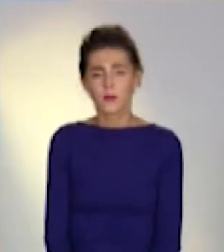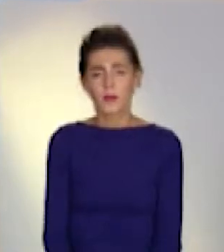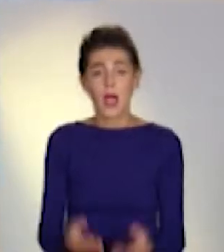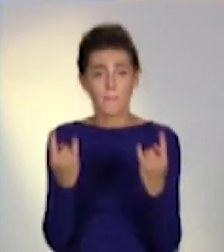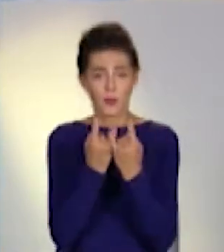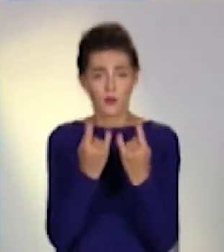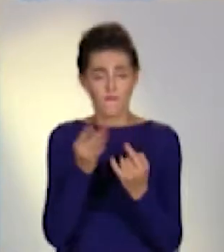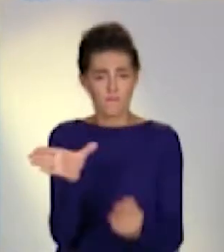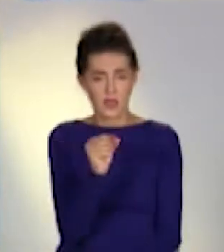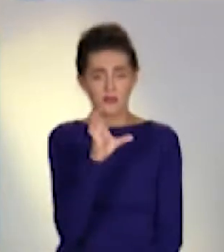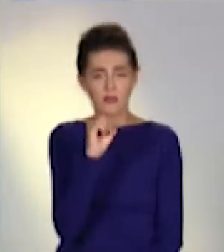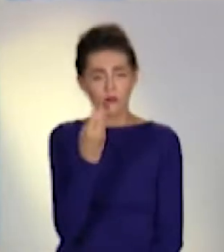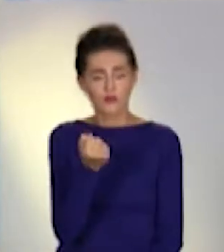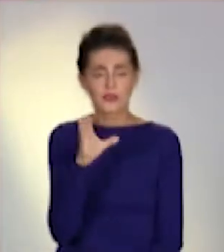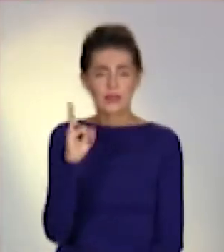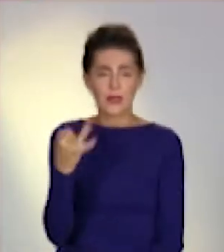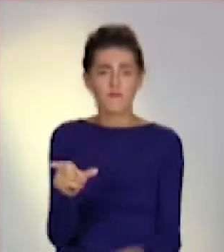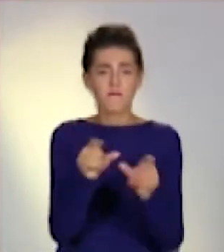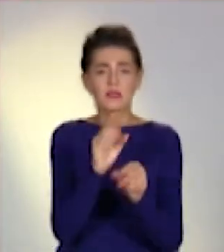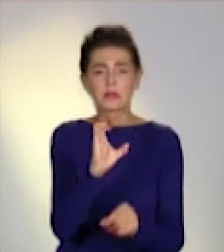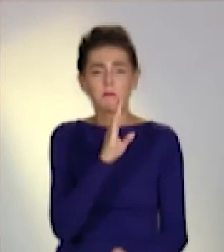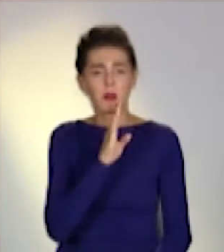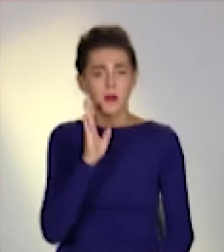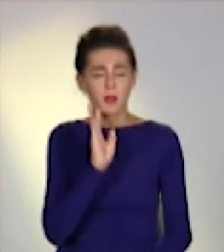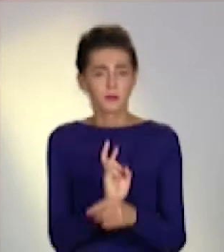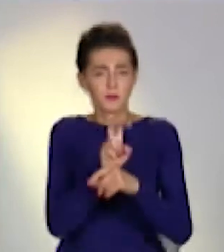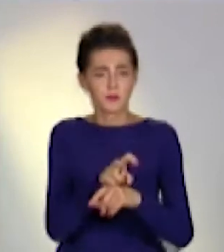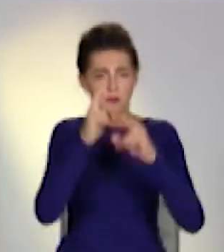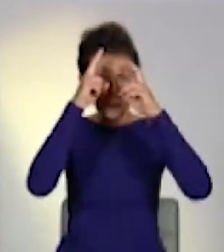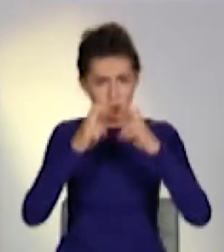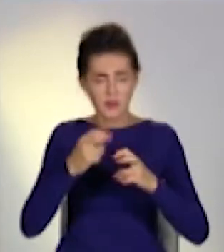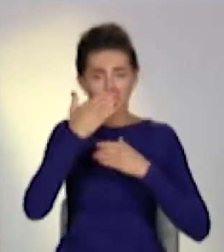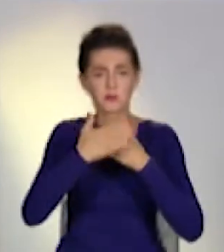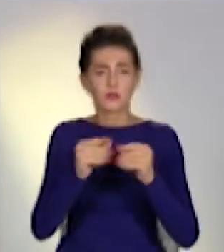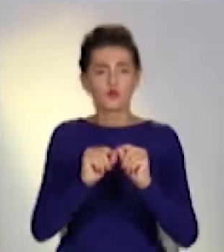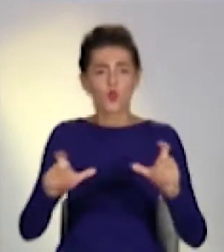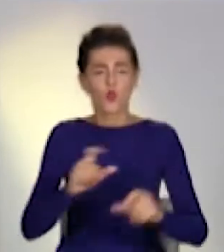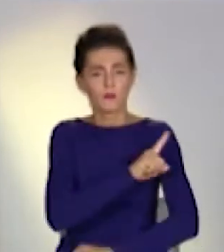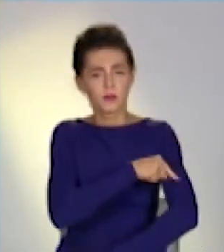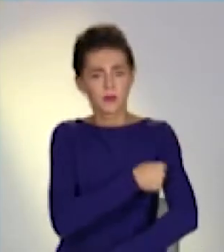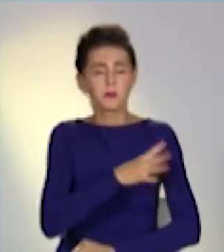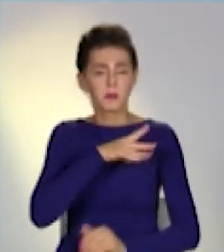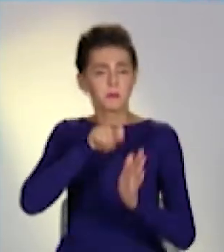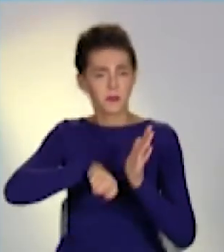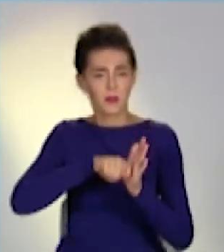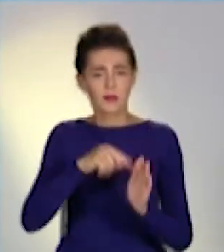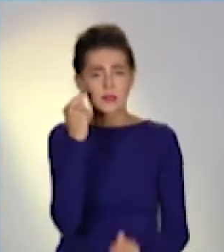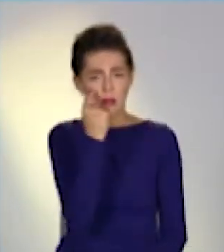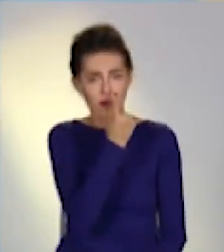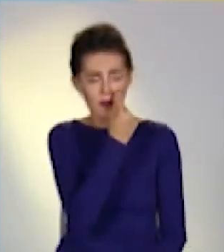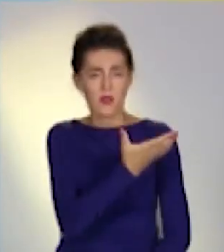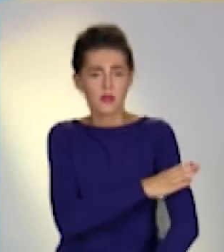Близнюки Сашко та Сергій разом із мамою проходять медогляд перед школою. Проверили зрение,